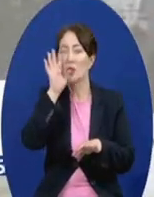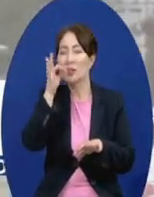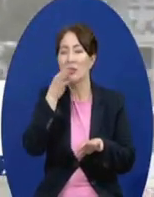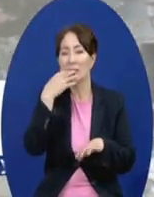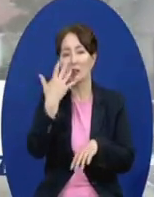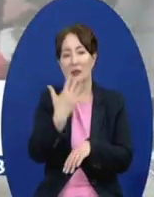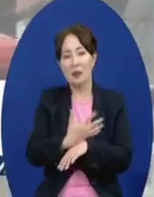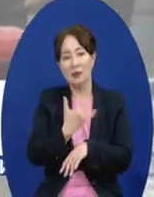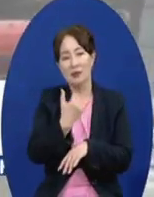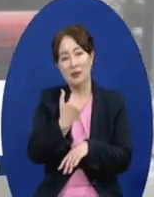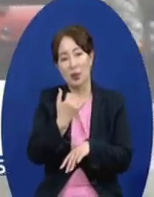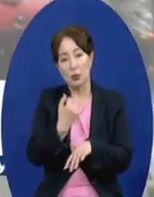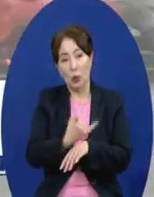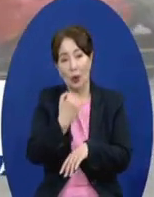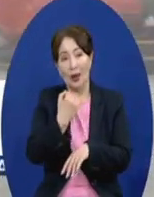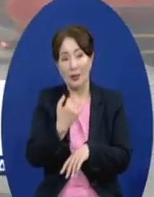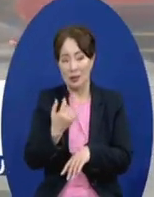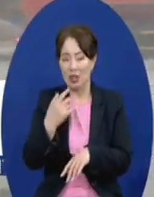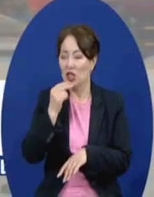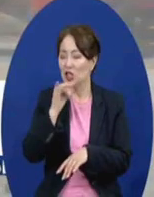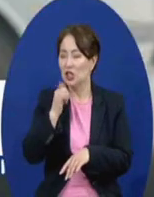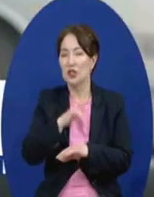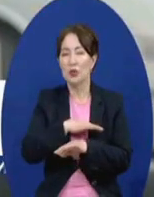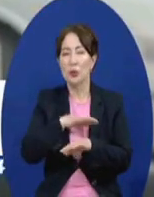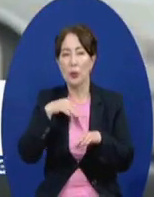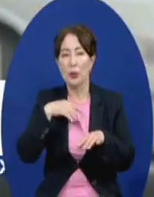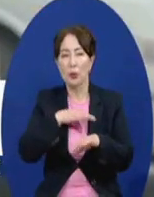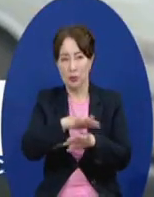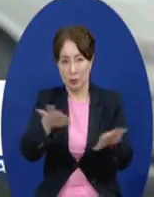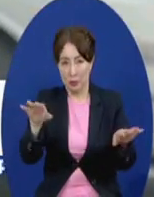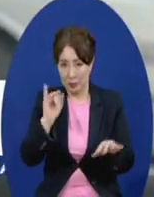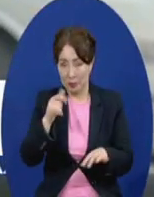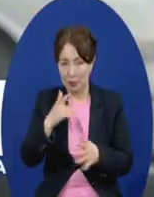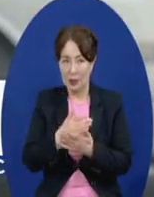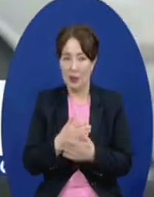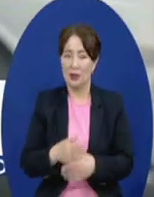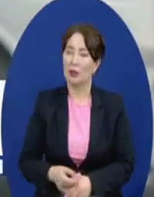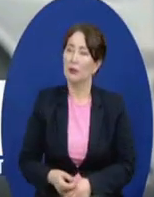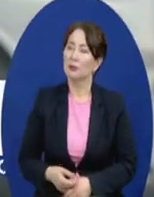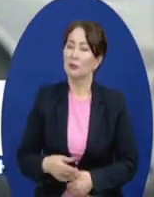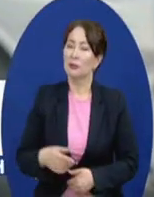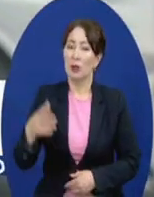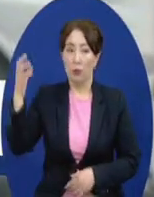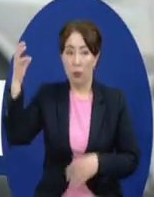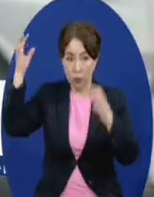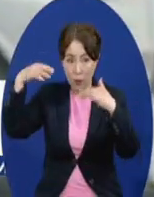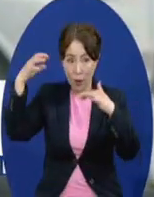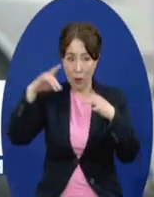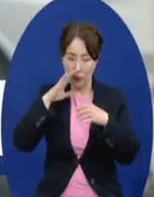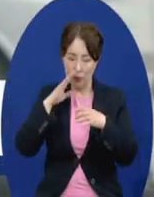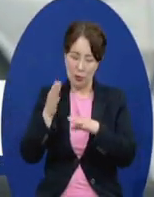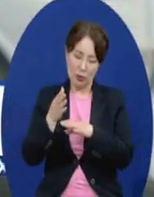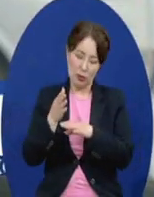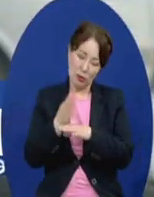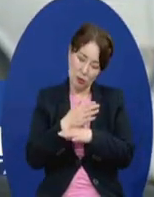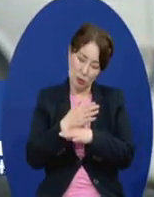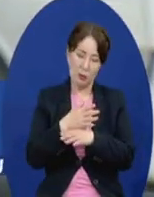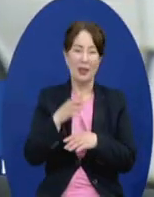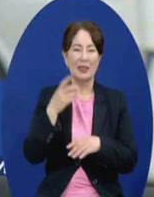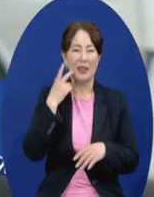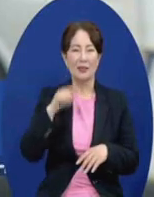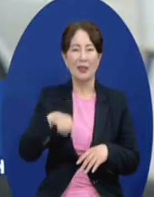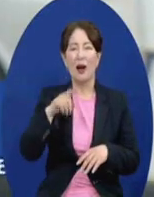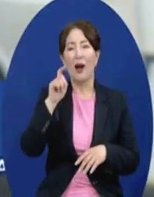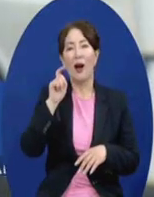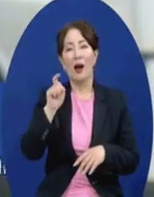хооронд чигшүүлтийг хийж байна. Тэгээ хурд тунцаас хурд тунцын хооронд авна хаврад хаврад ялгын хавар бол